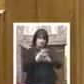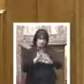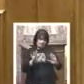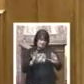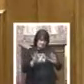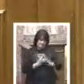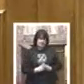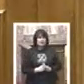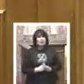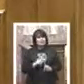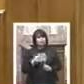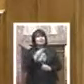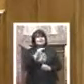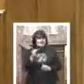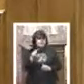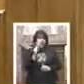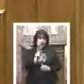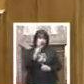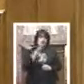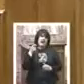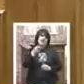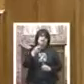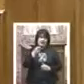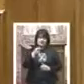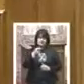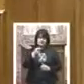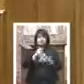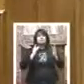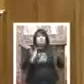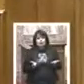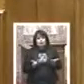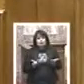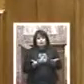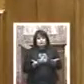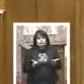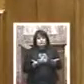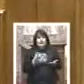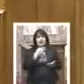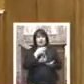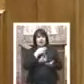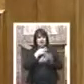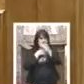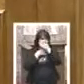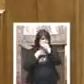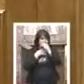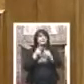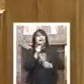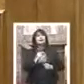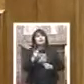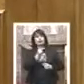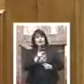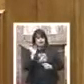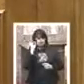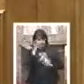σύμφυτος με την κοινωνική ασφάλιση. Πώς λοιπόν υπηρετείται η κεντρική ανάγκη να συνταχθεί μια κοινωνία στον ίδιο